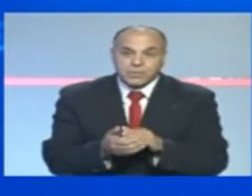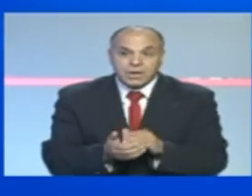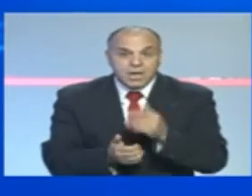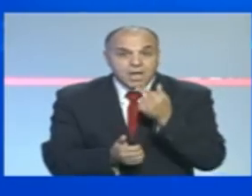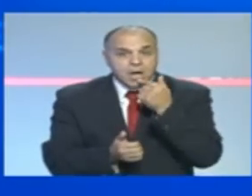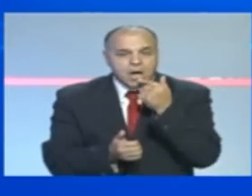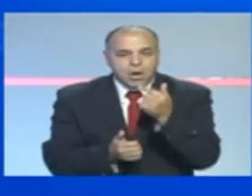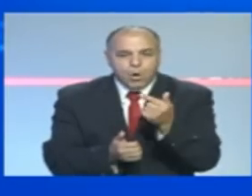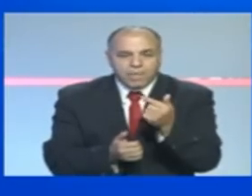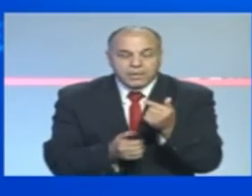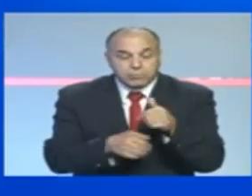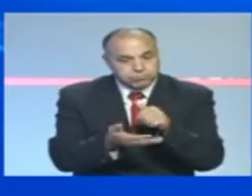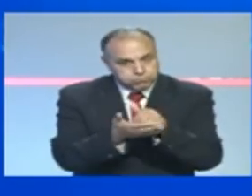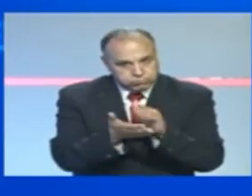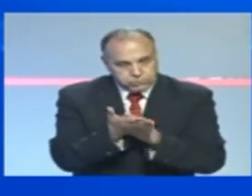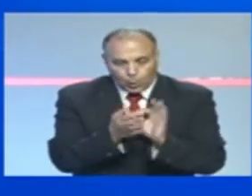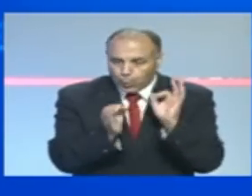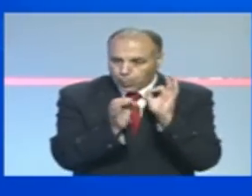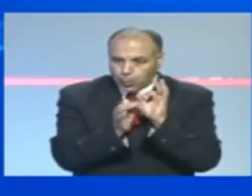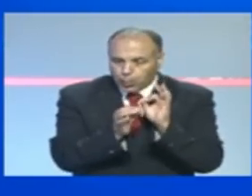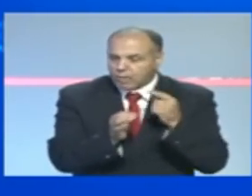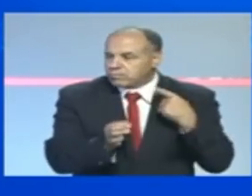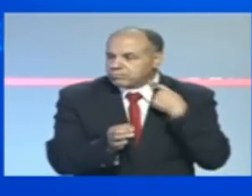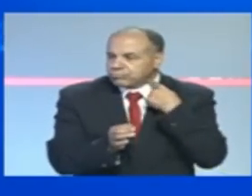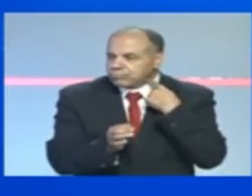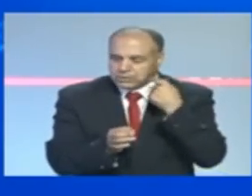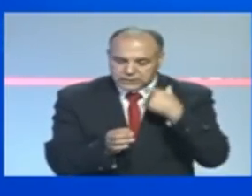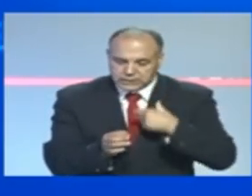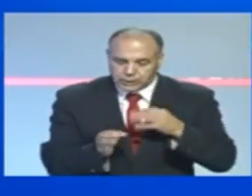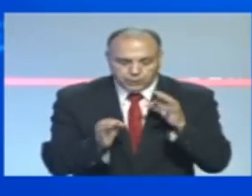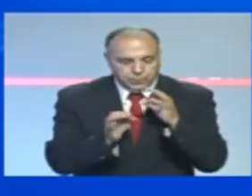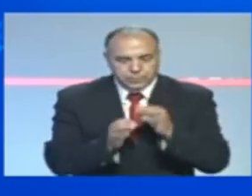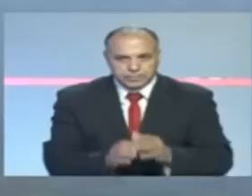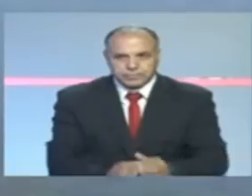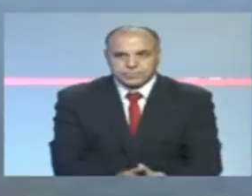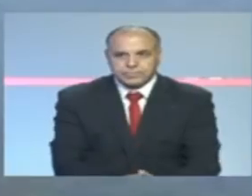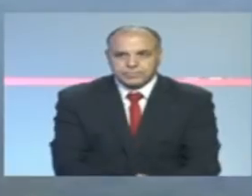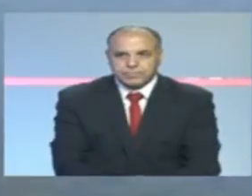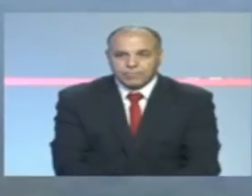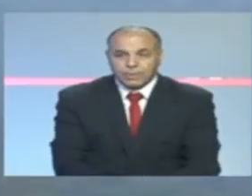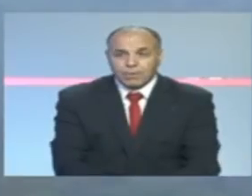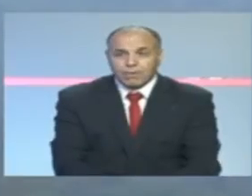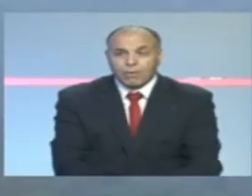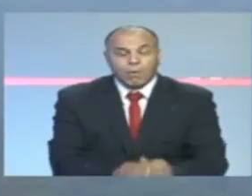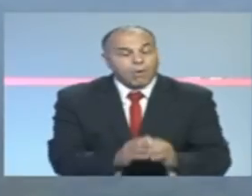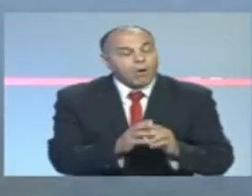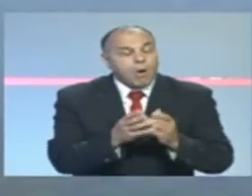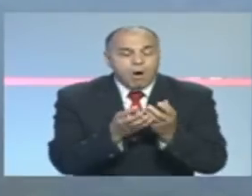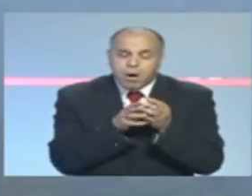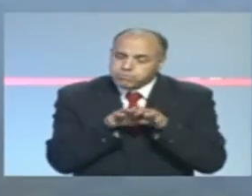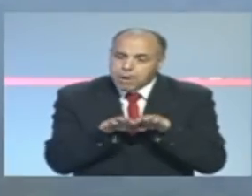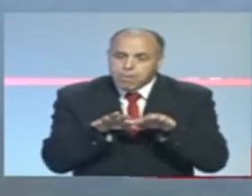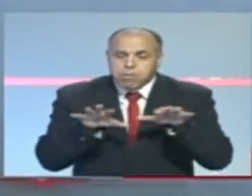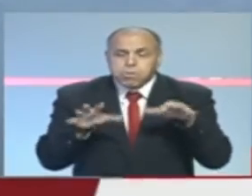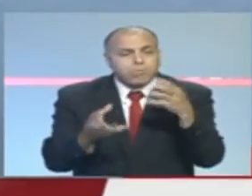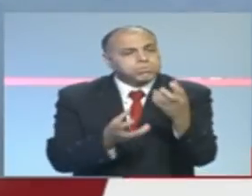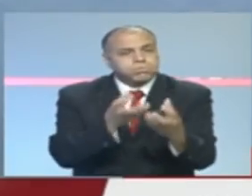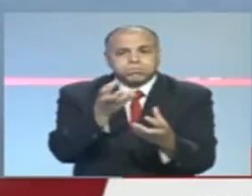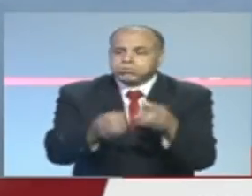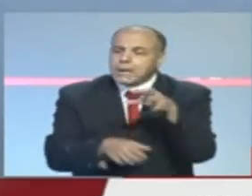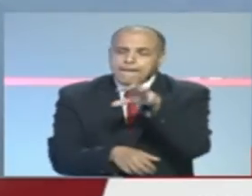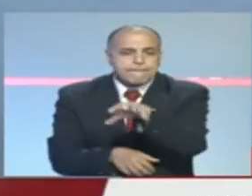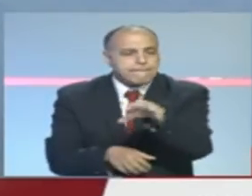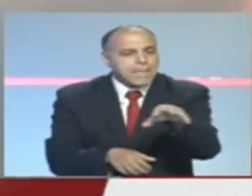ولم تسجل اي خسائر بشريه في اتساع رقعه الحرائق المستعره في عده